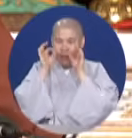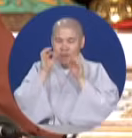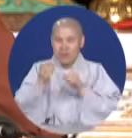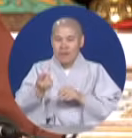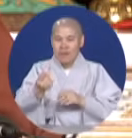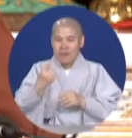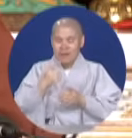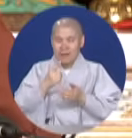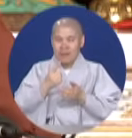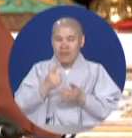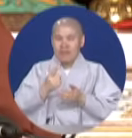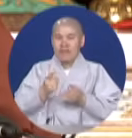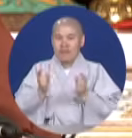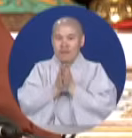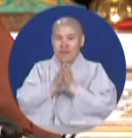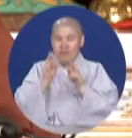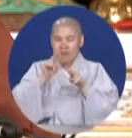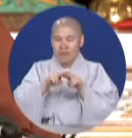와서 보니까 안 높네요 이게.